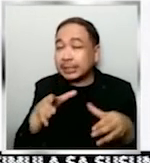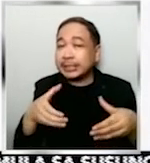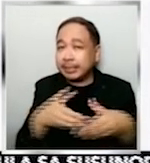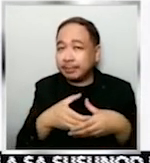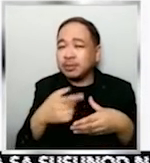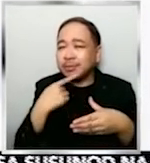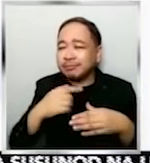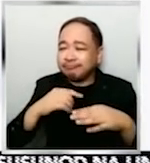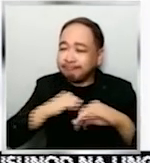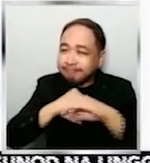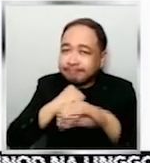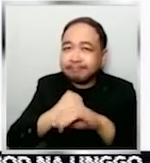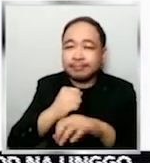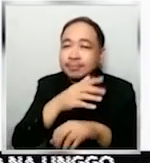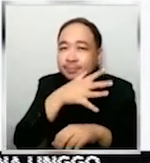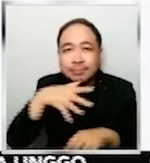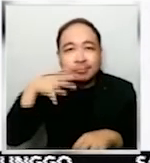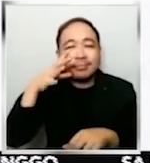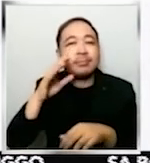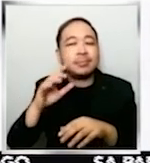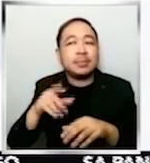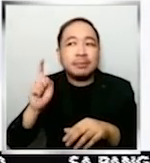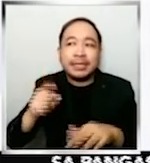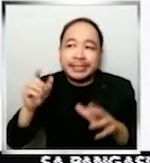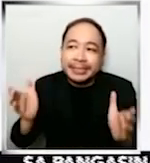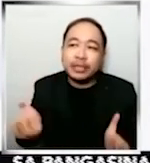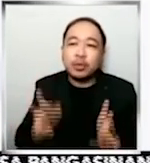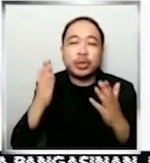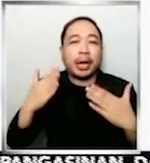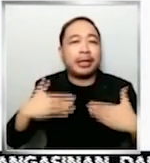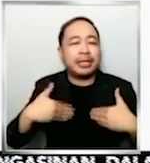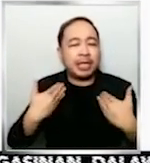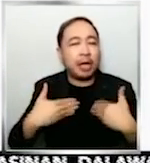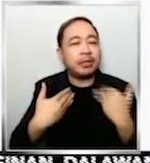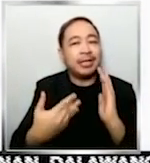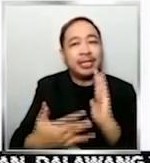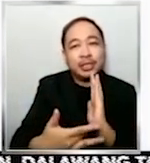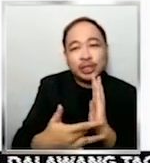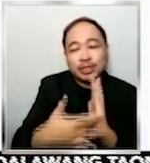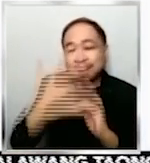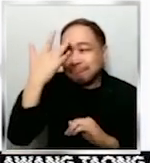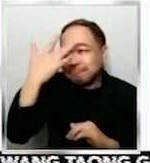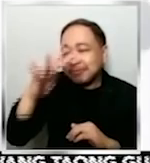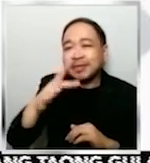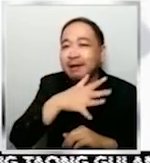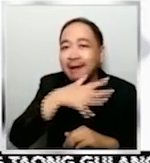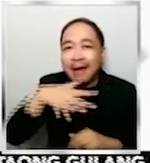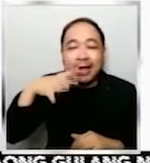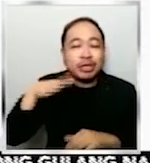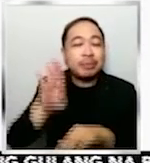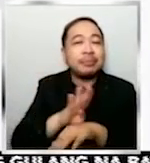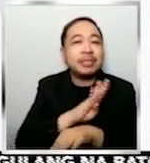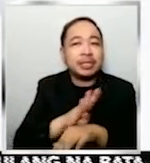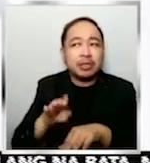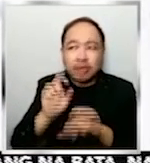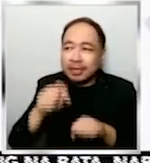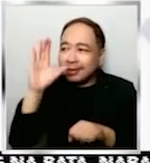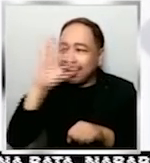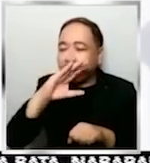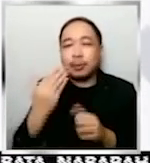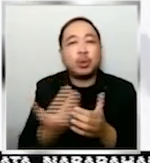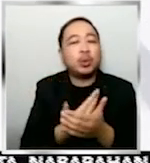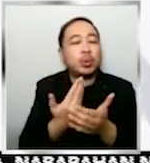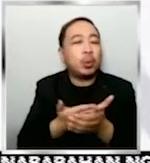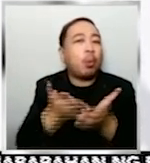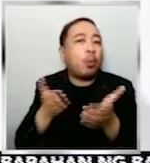Kailangan raw hikayatin ang mga young digital agri-entrepreneurs para makapagbigay ng makabagong solusyon. Sakaling manalo,